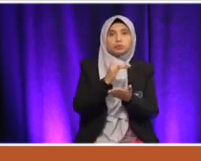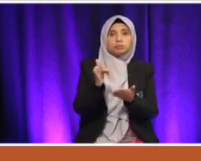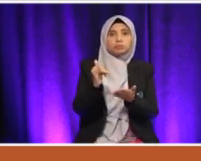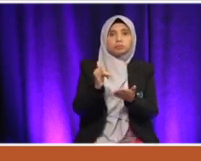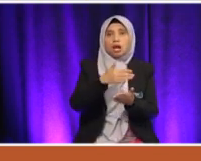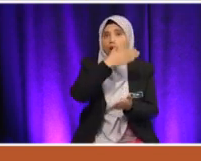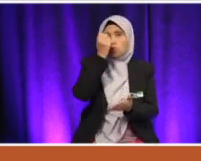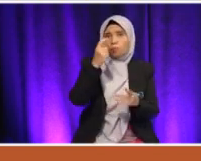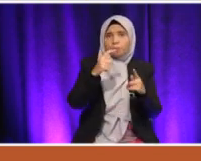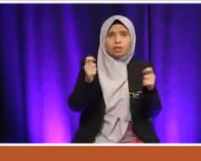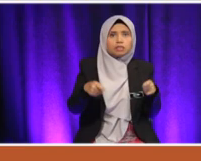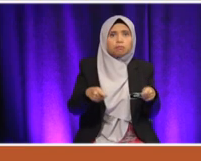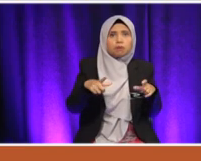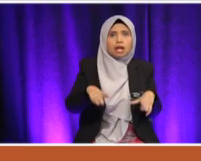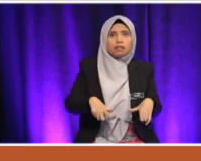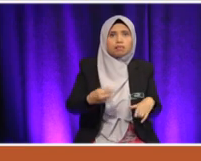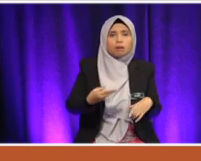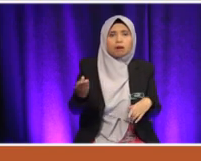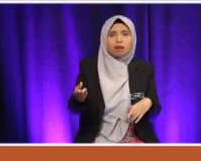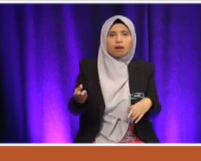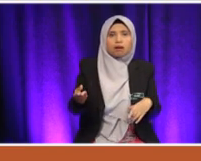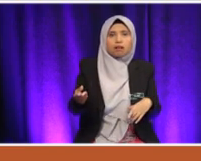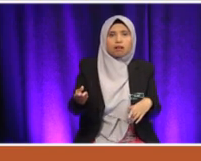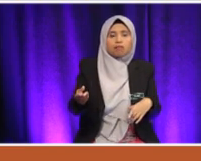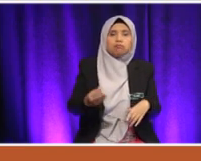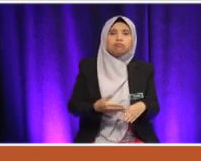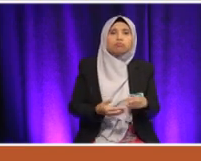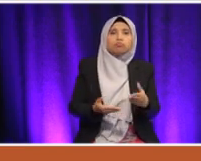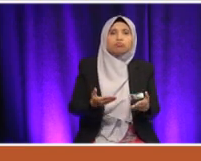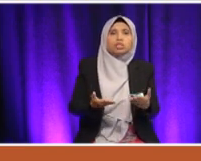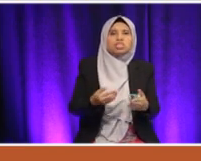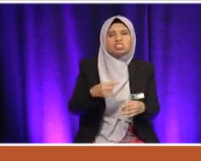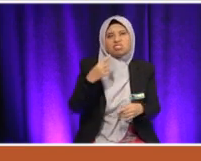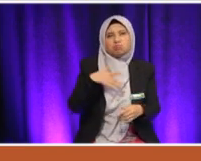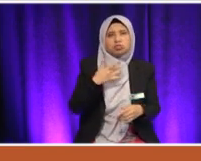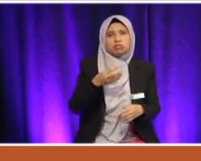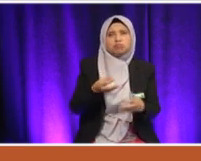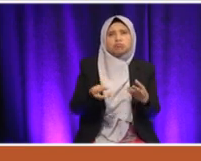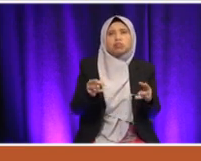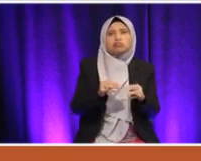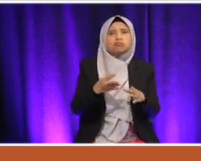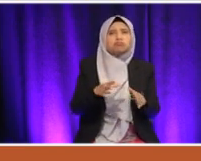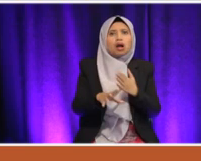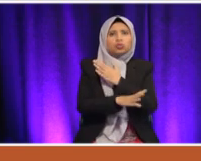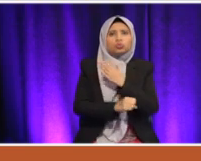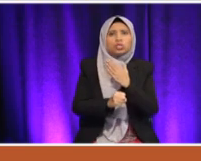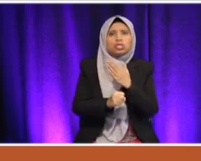tempat meletakkan barang Dan menganggap barang tersebut telah dicuri contoh adalah